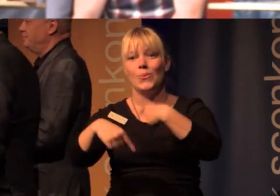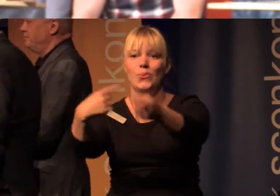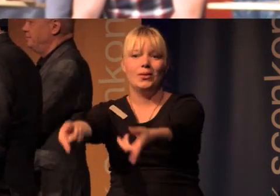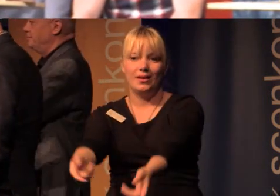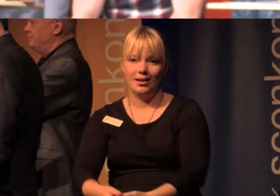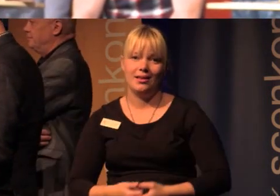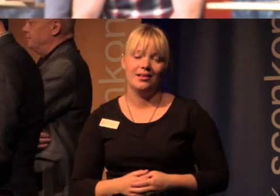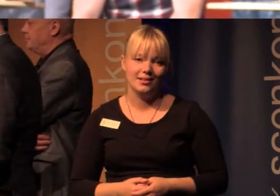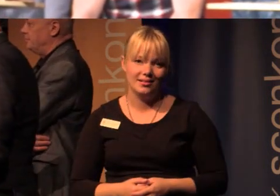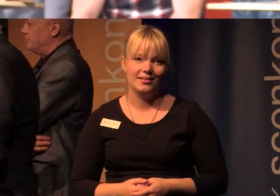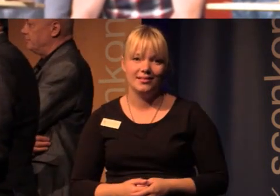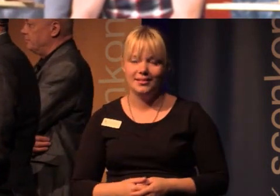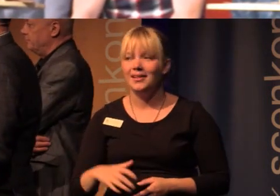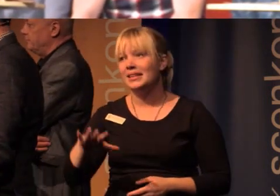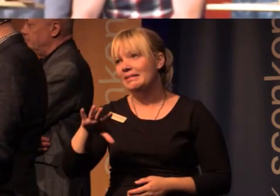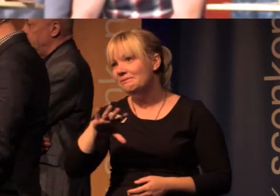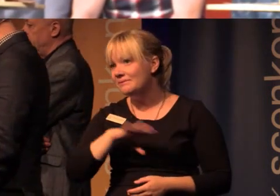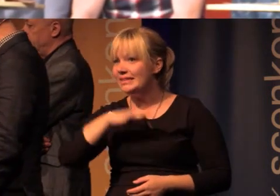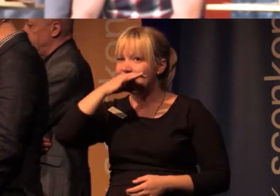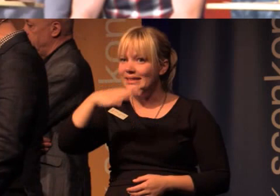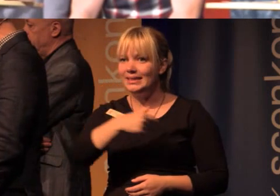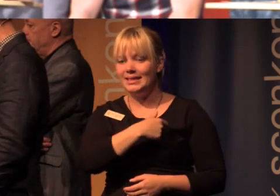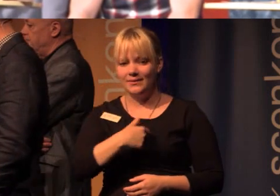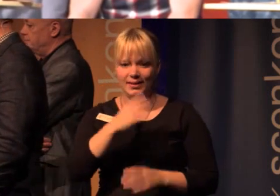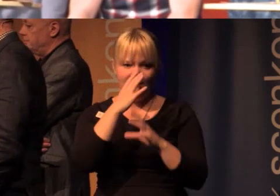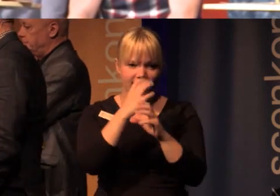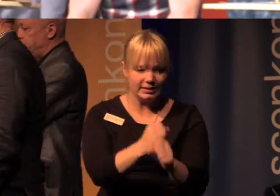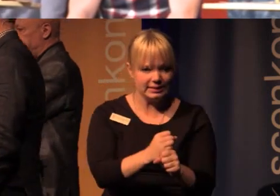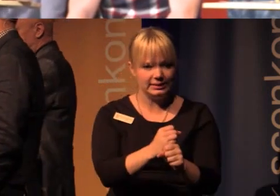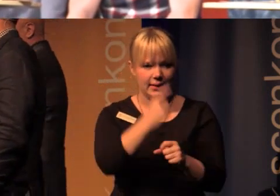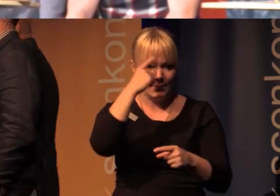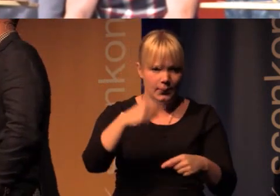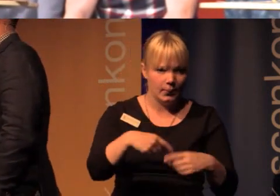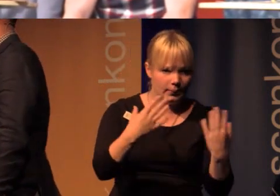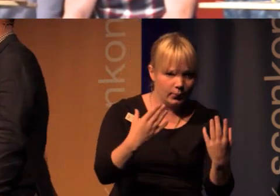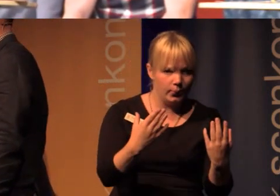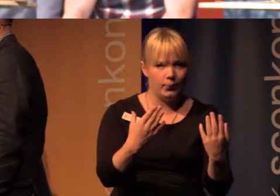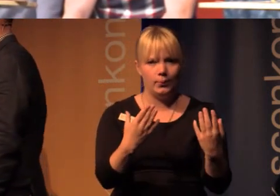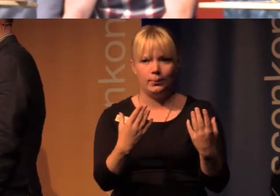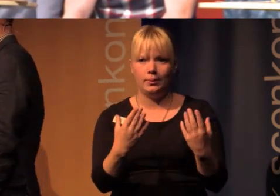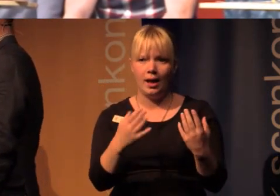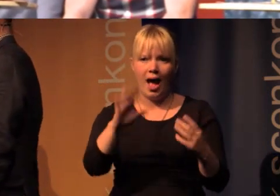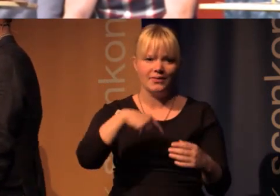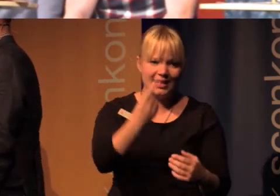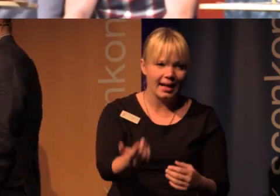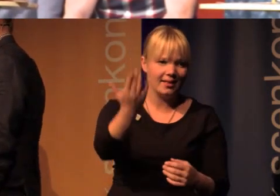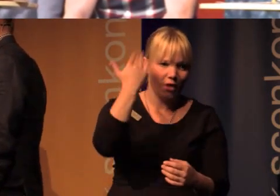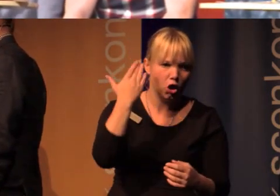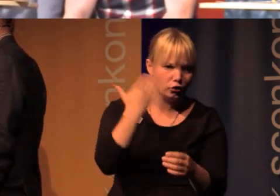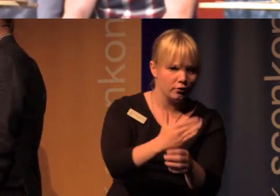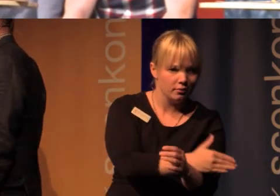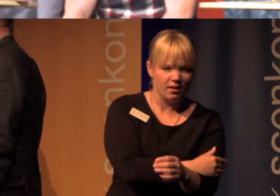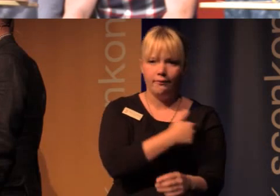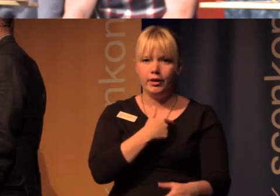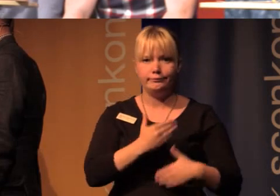fara i det att vi låser oss vid kulturyttringar och sådant som har varit för länge sedan. Att vi inte